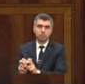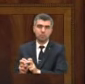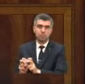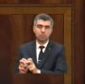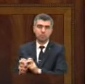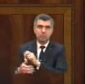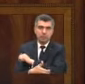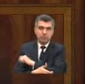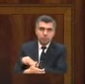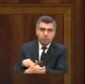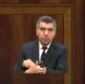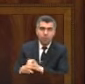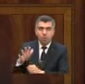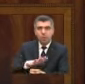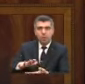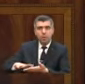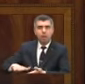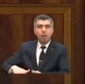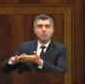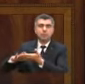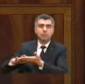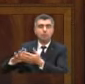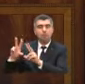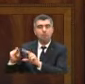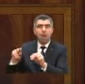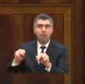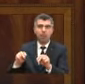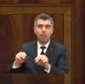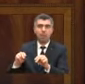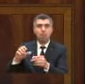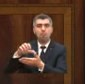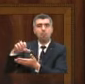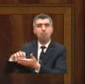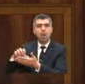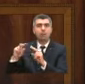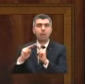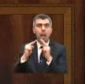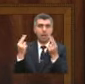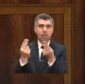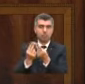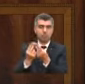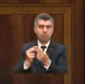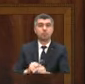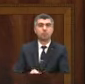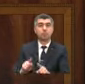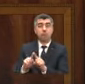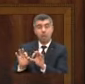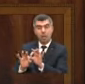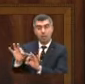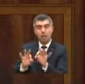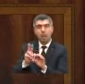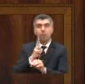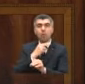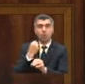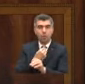ونسبة الفقر عما كان في البلدان الأخرى وعما كان متوقع مع الجائحة. فساهمت الإجراءات الحكومية في هذا، هذا